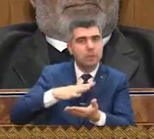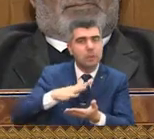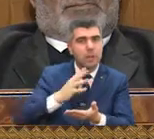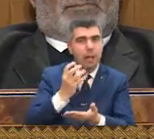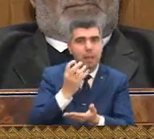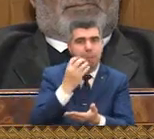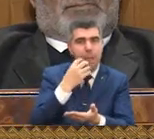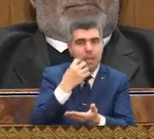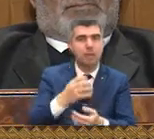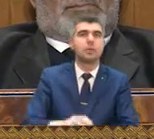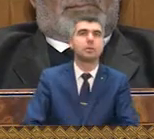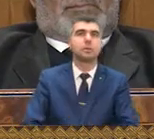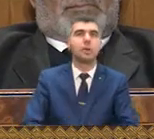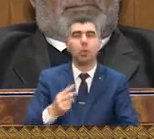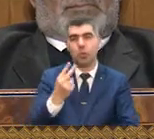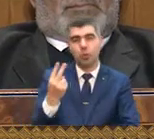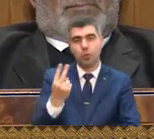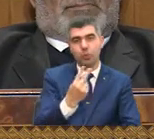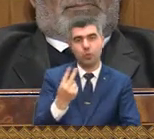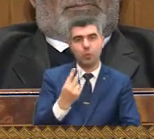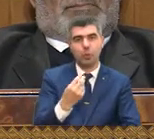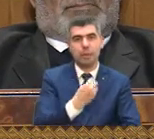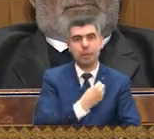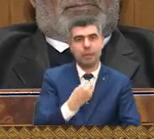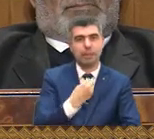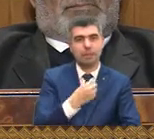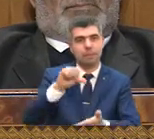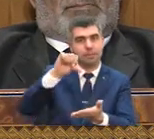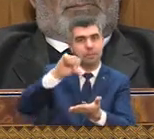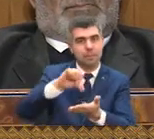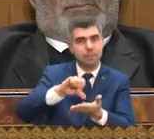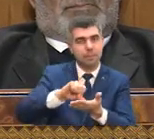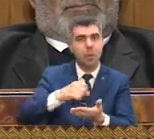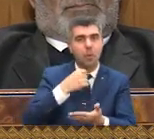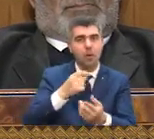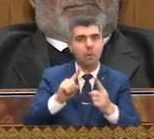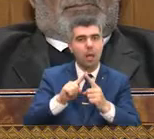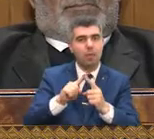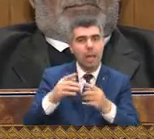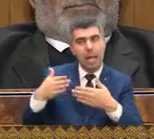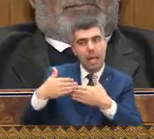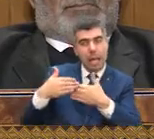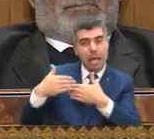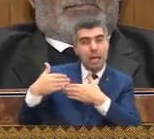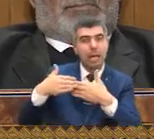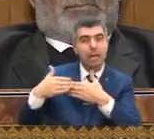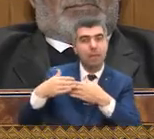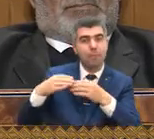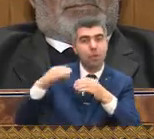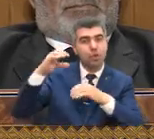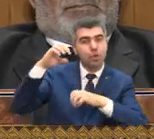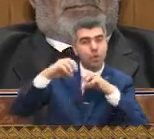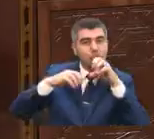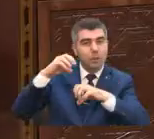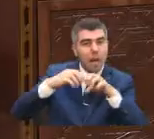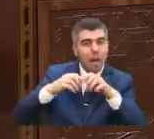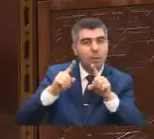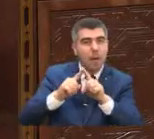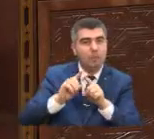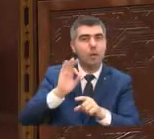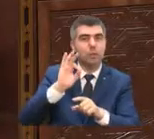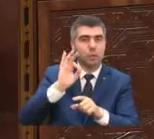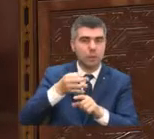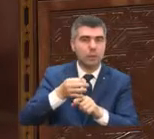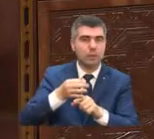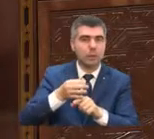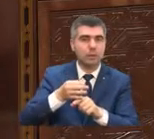العمليات، ولكن مع ذلك السيد الوزير مع حلول دائما فصل الشتاء اللي هو فصل ديال الخير والبركة، ولكن